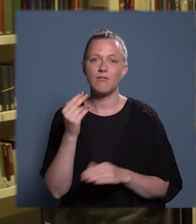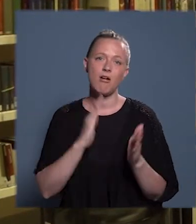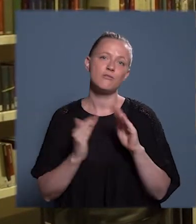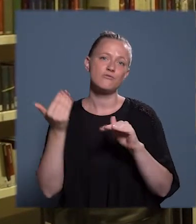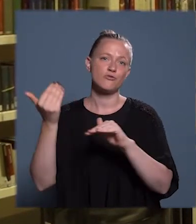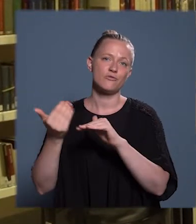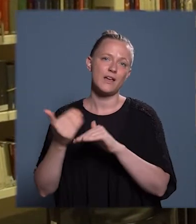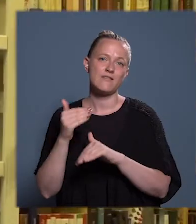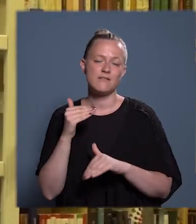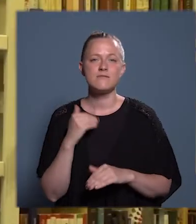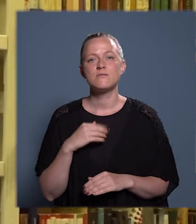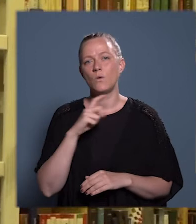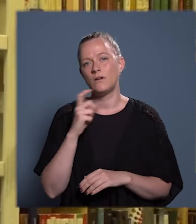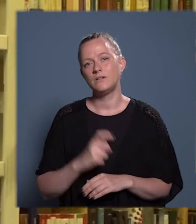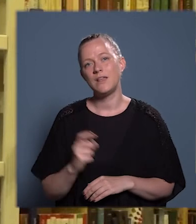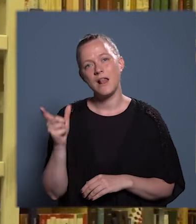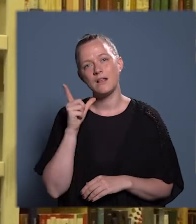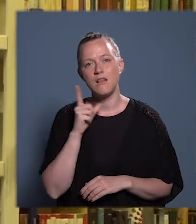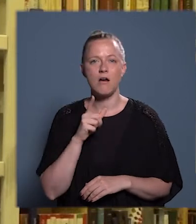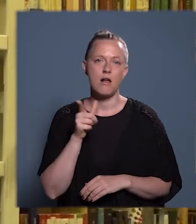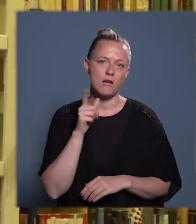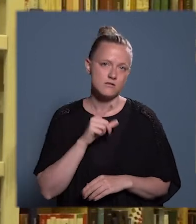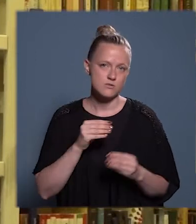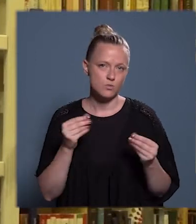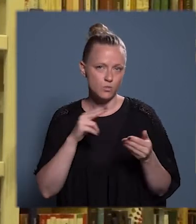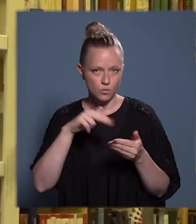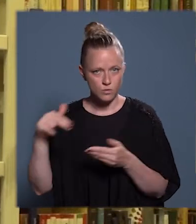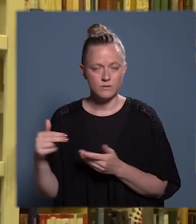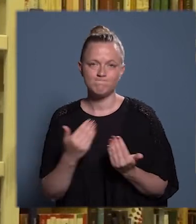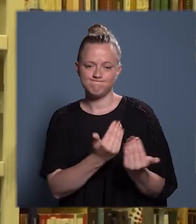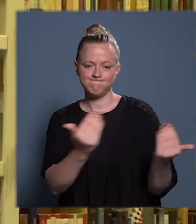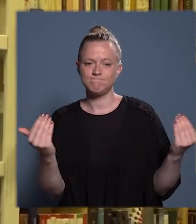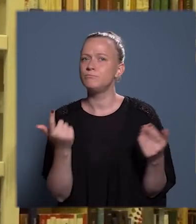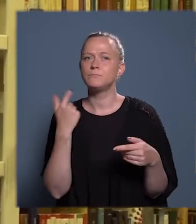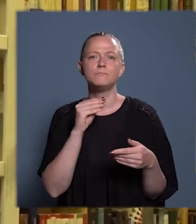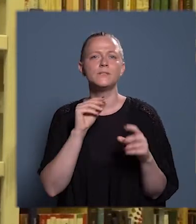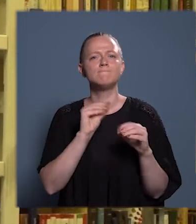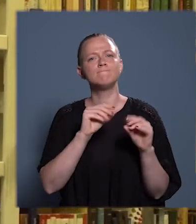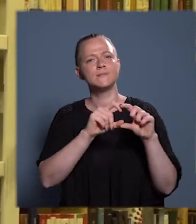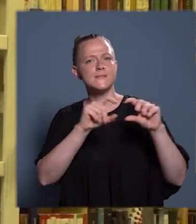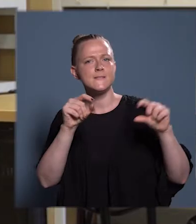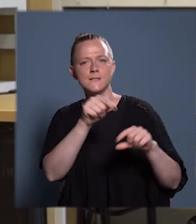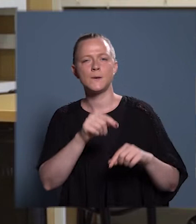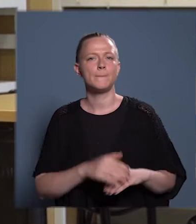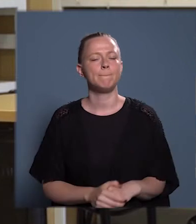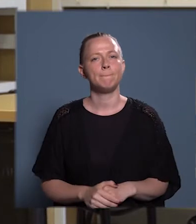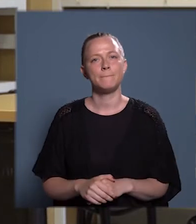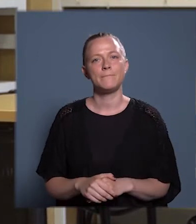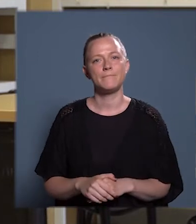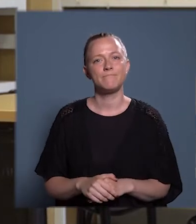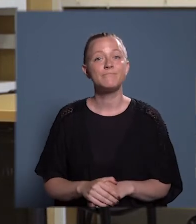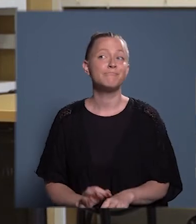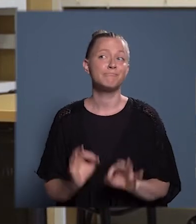Zoltán Lila Lazgó címmel kiállított munkáit. Mi ez a cím, mit jelent? Hú, ez nagyon jó